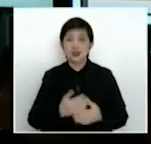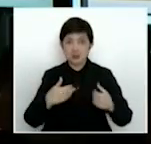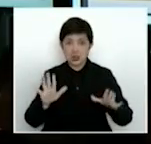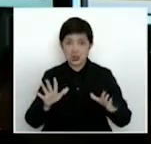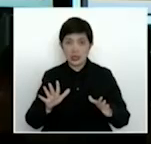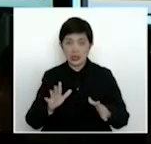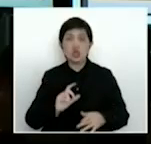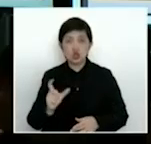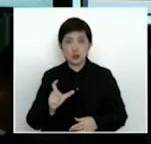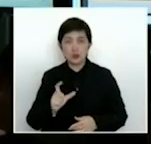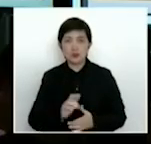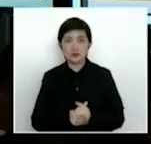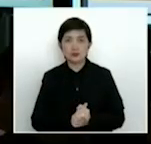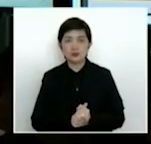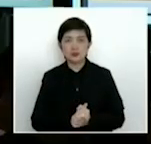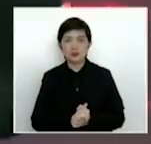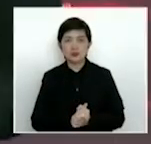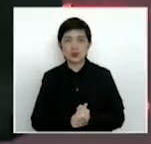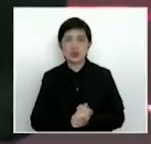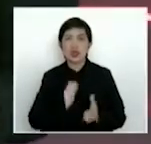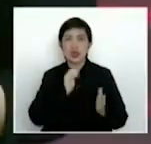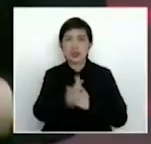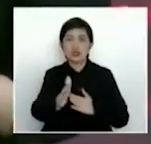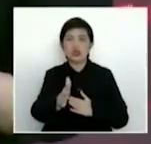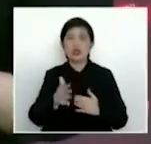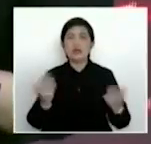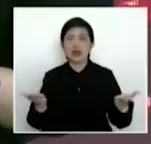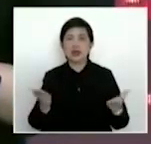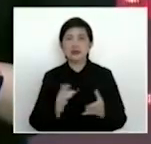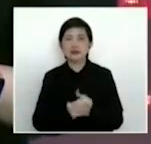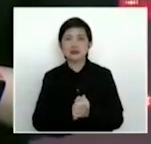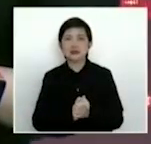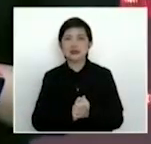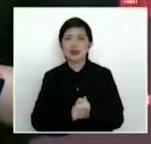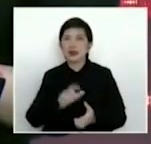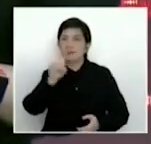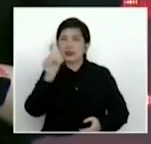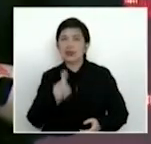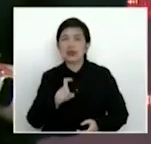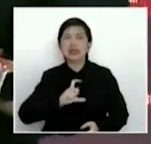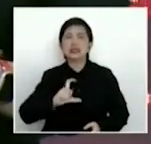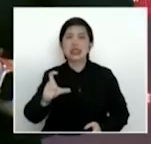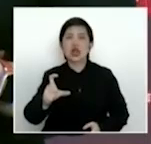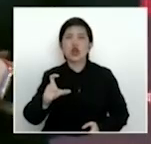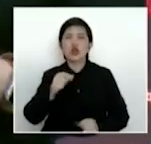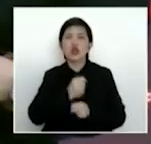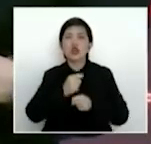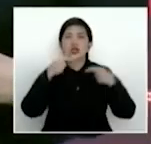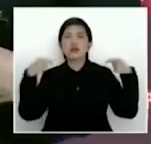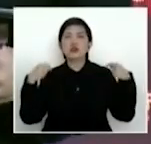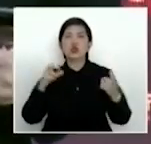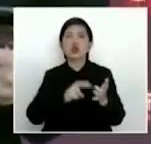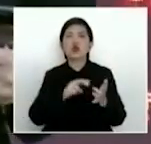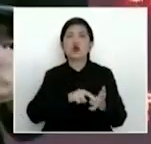pasangan calon gubernur dan kita akan melanjutkan berikutnya baik selanjutnya kita akan berali ke pertanyaan untuk calon calon gubernur